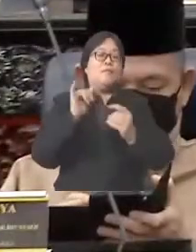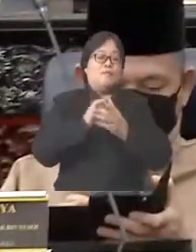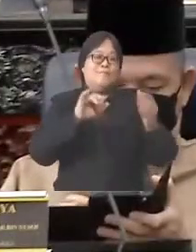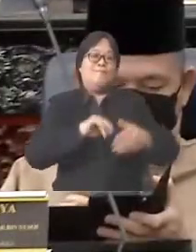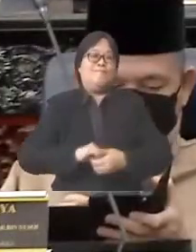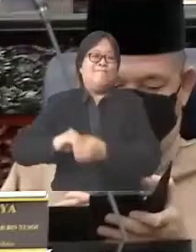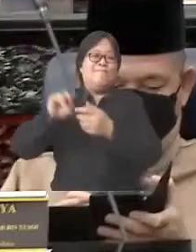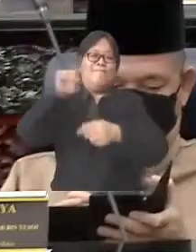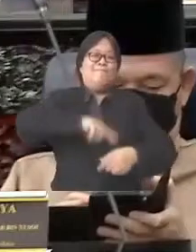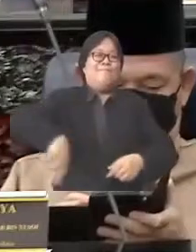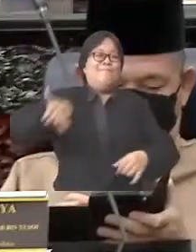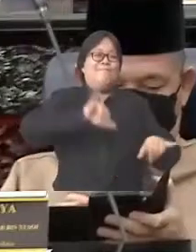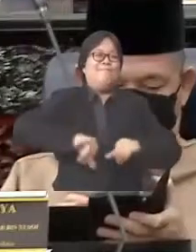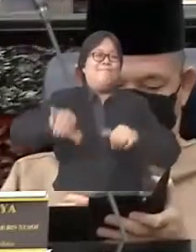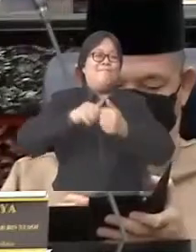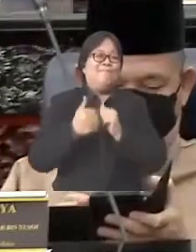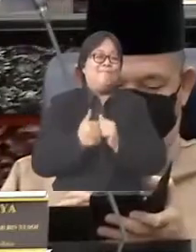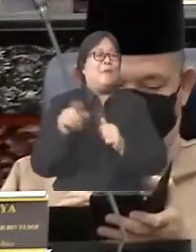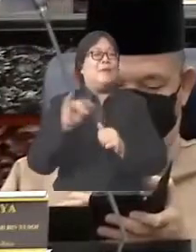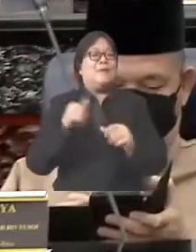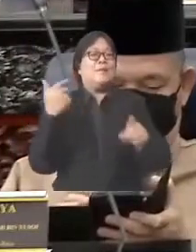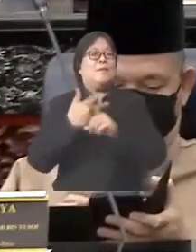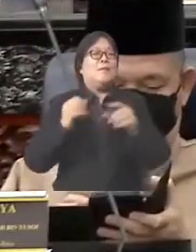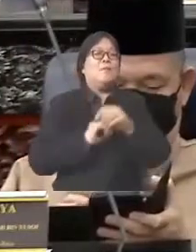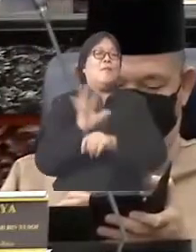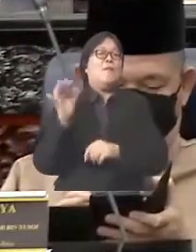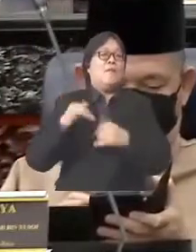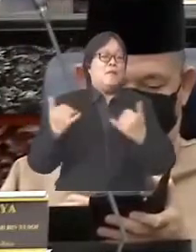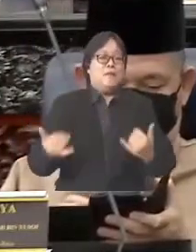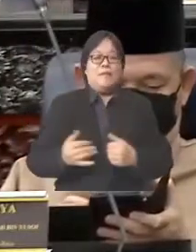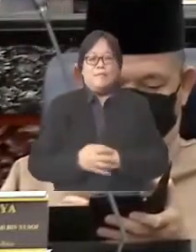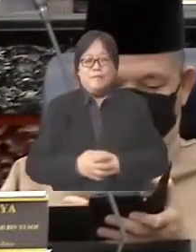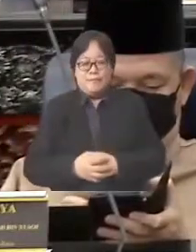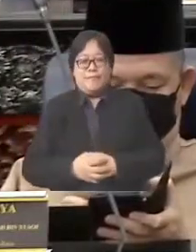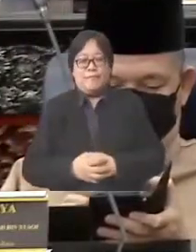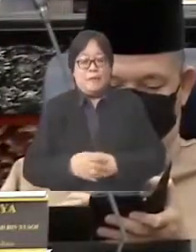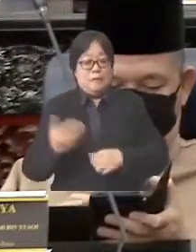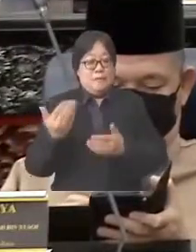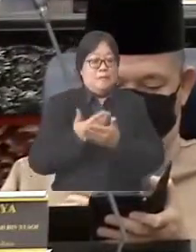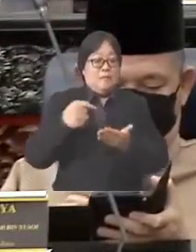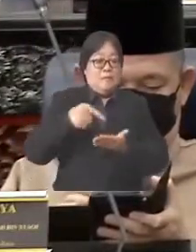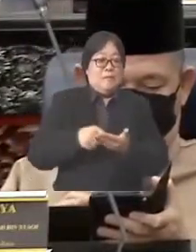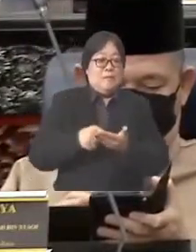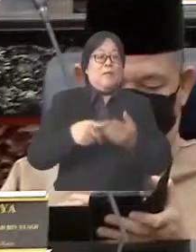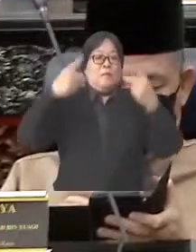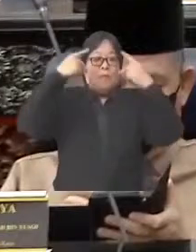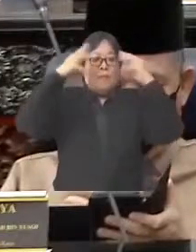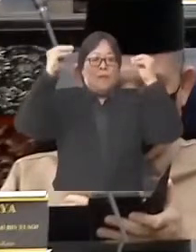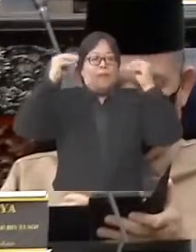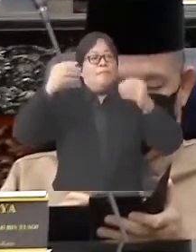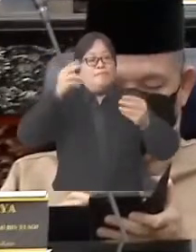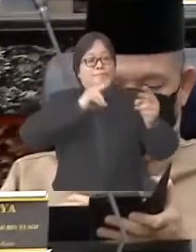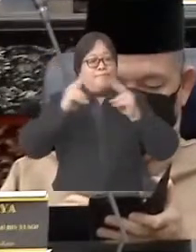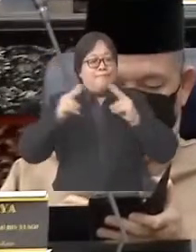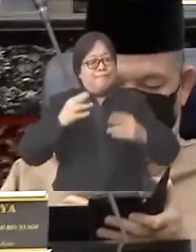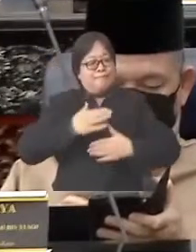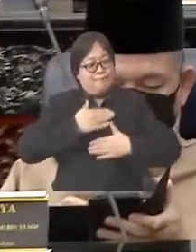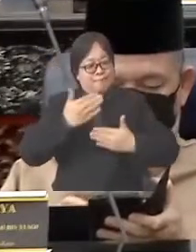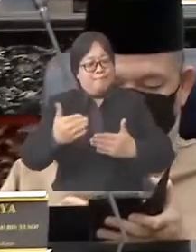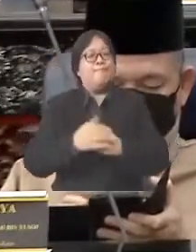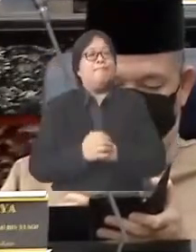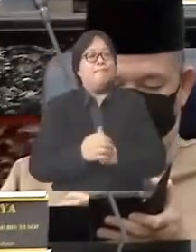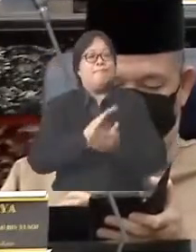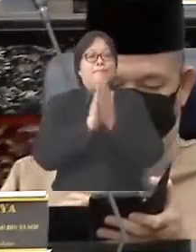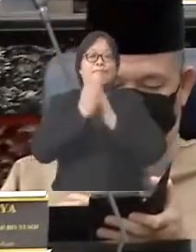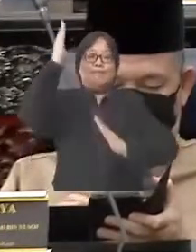sejagat dan impactnya adalah sama buruk seperti pada mint yang kita alami hari ini paru-paru ini yang mabua mantan menteri telah melahirkan komitmen